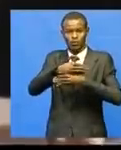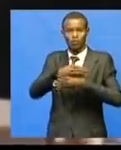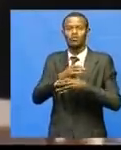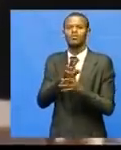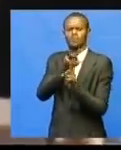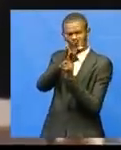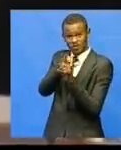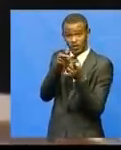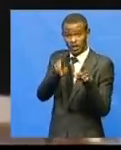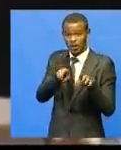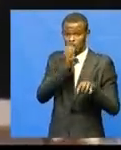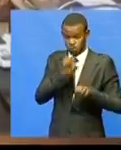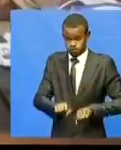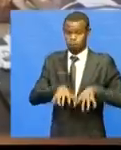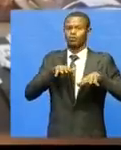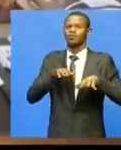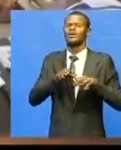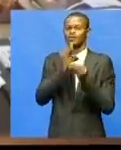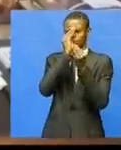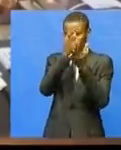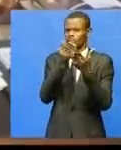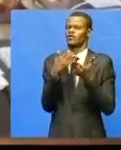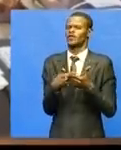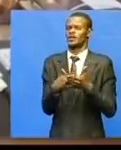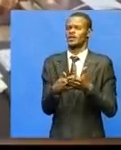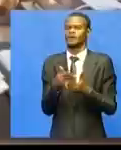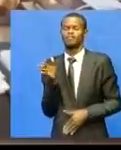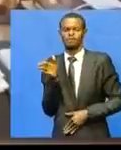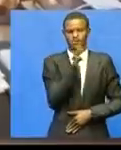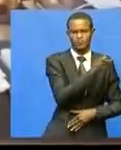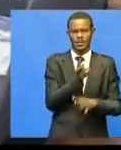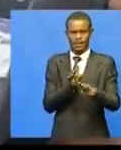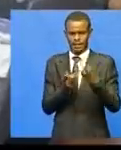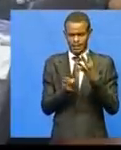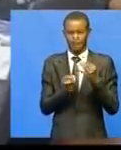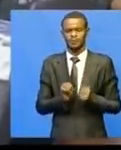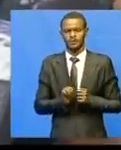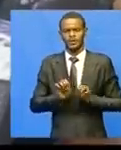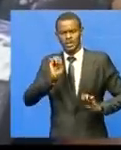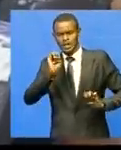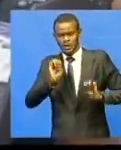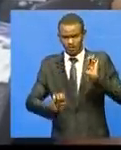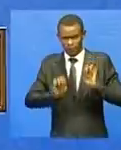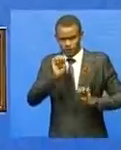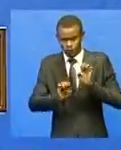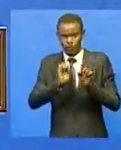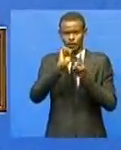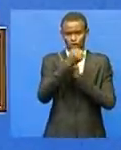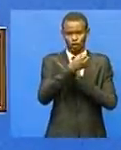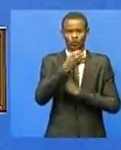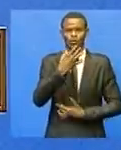4. Toujours dans les chapitres de points d'information. L'évolution de la situation de la pandémie à